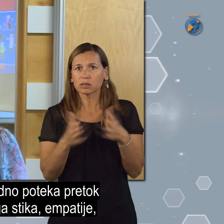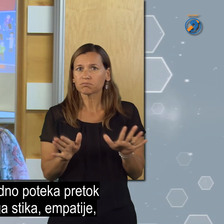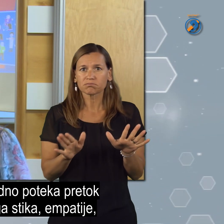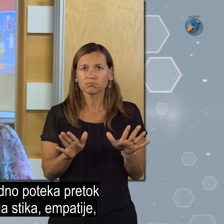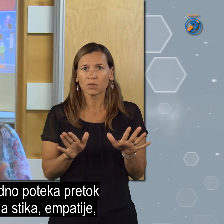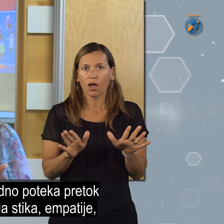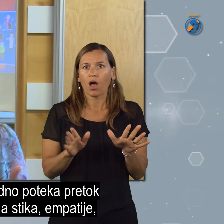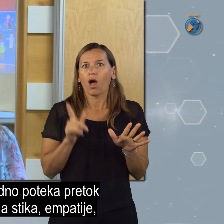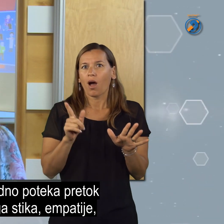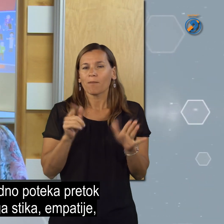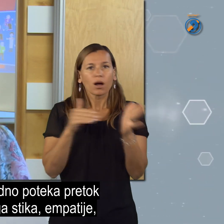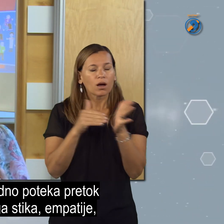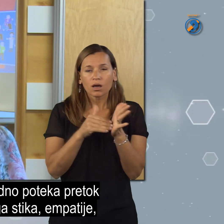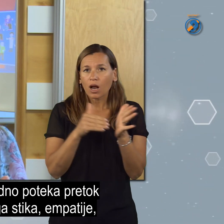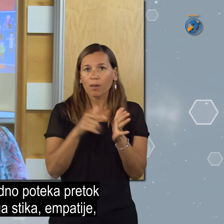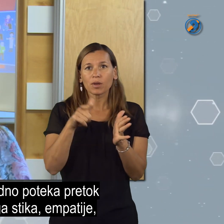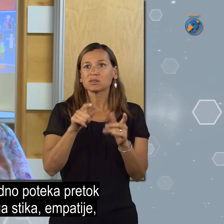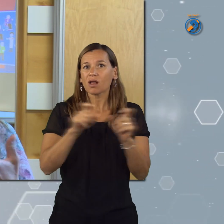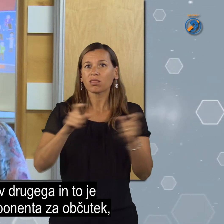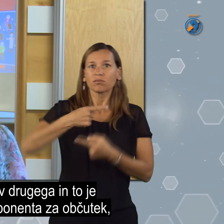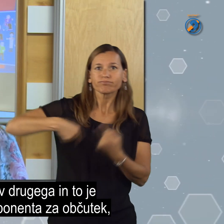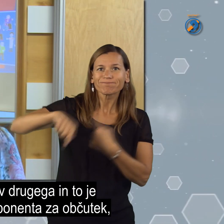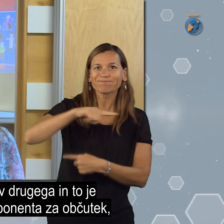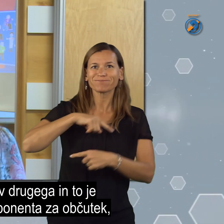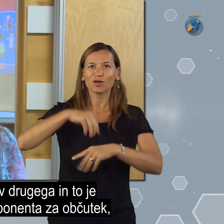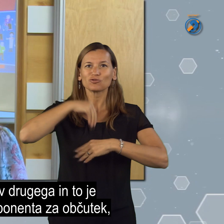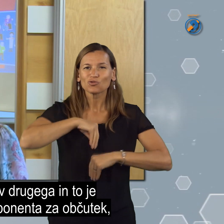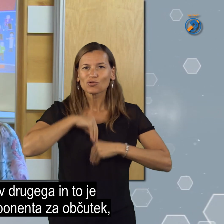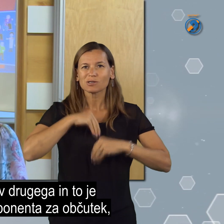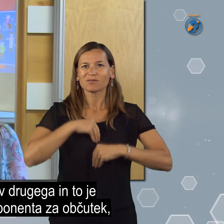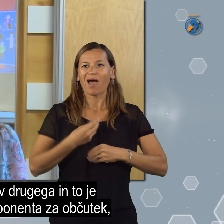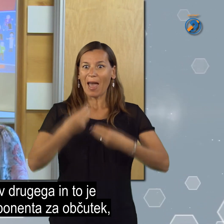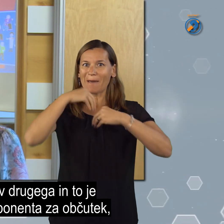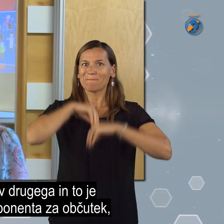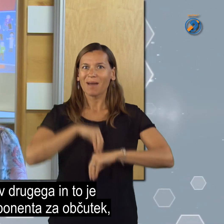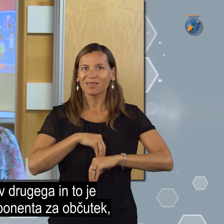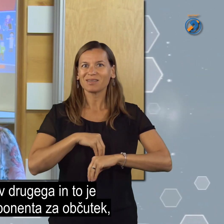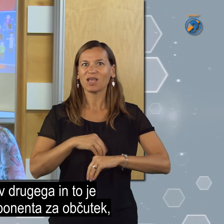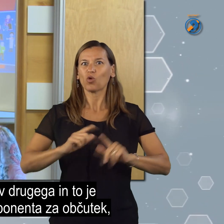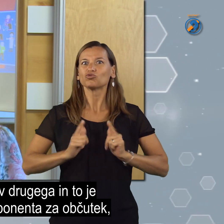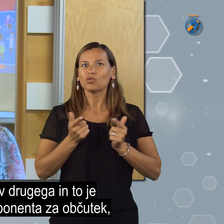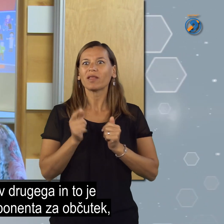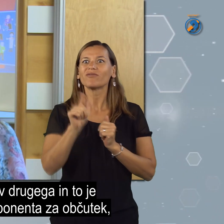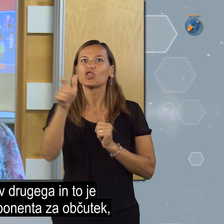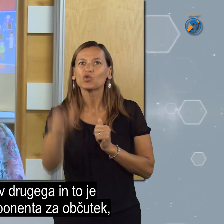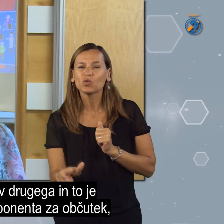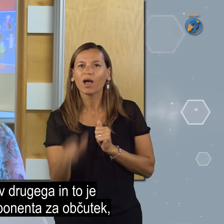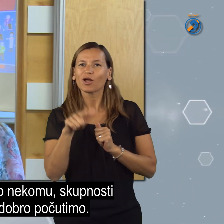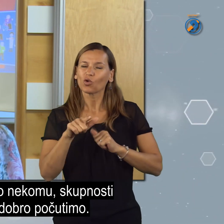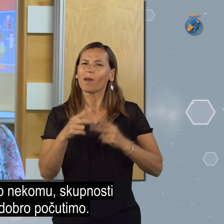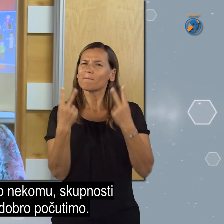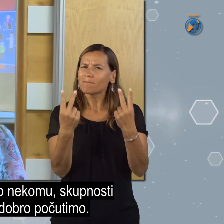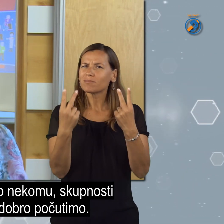poteka tudi en pretok čustvenega stika, empatije, uživljanja v drugega in to je ključna komponenta za občutek,